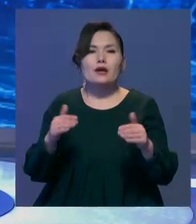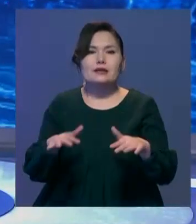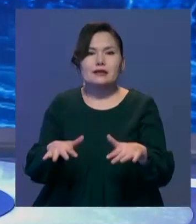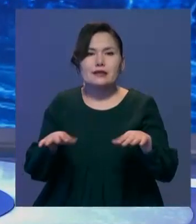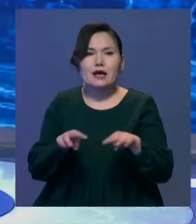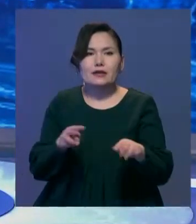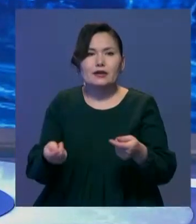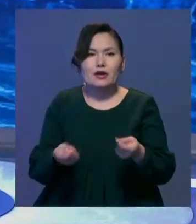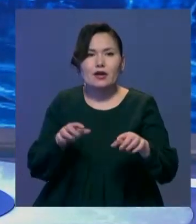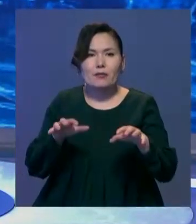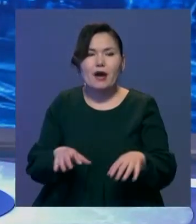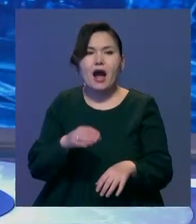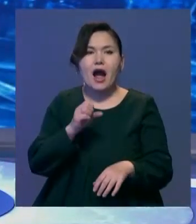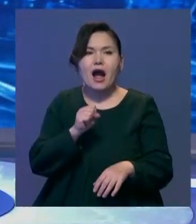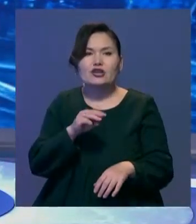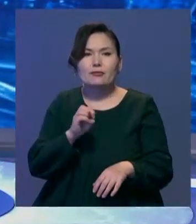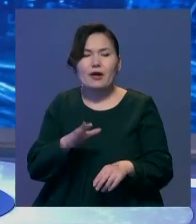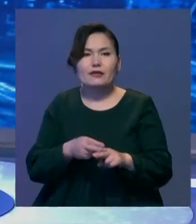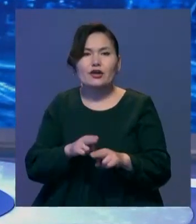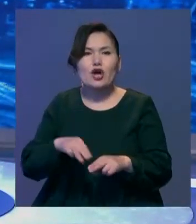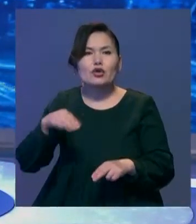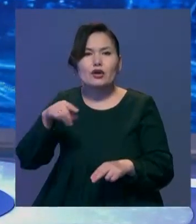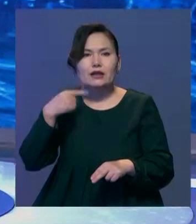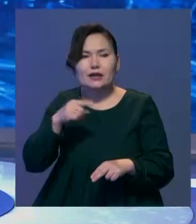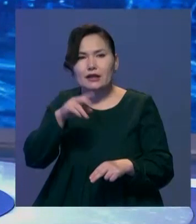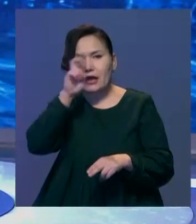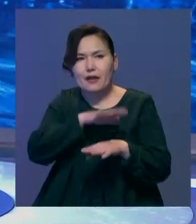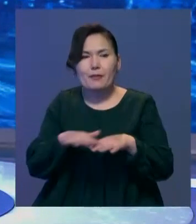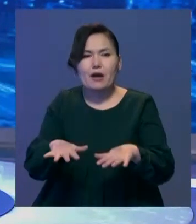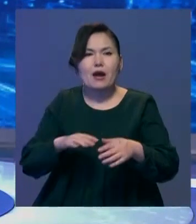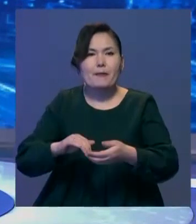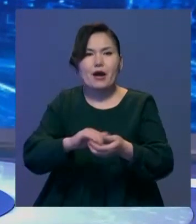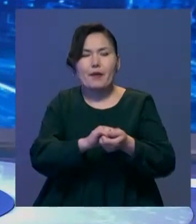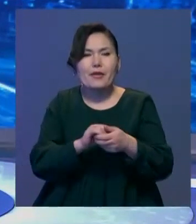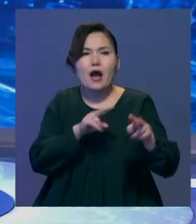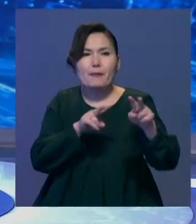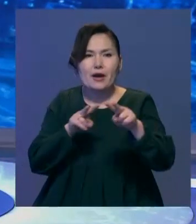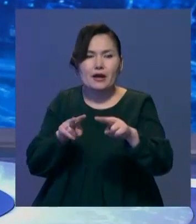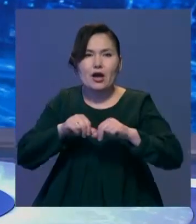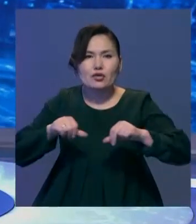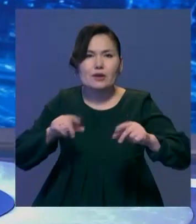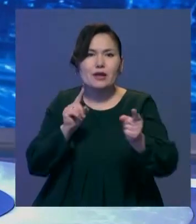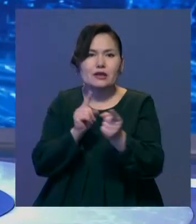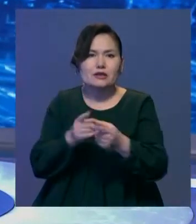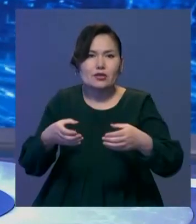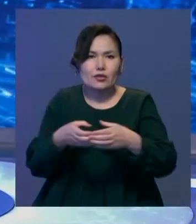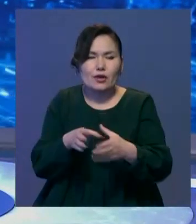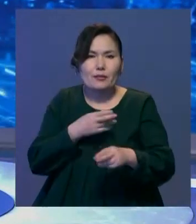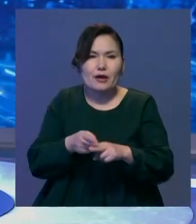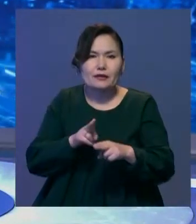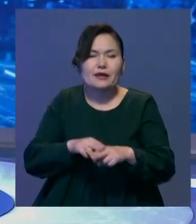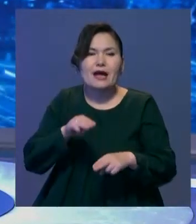Бүгін Сенат төрағасы Мәулен Әшімбаев түркі тілдес елдердің парламенттік ассамблеясы байқаушыларымен кездесу өткізді. Бұл қатарда және